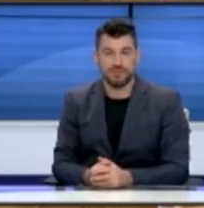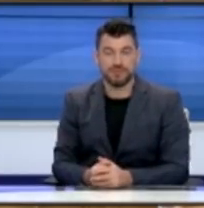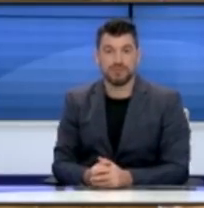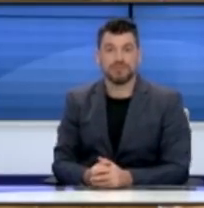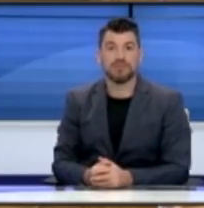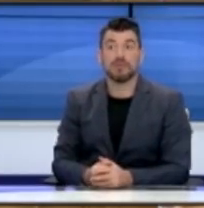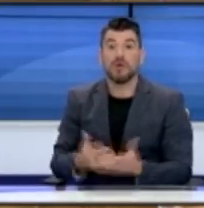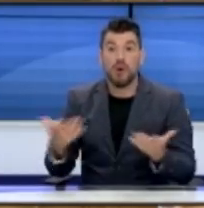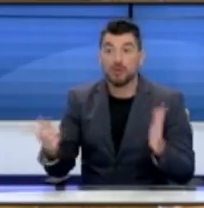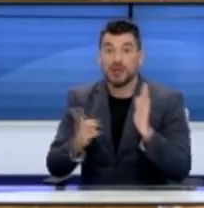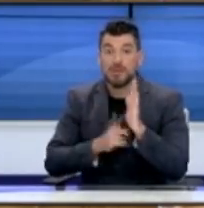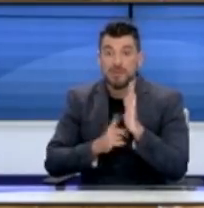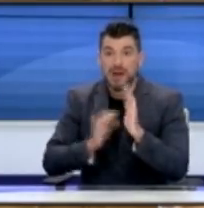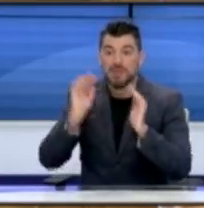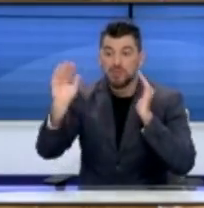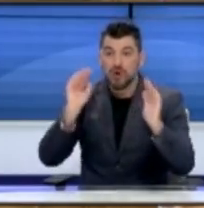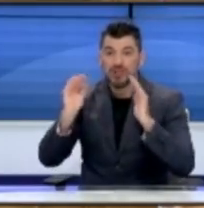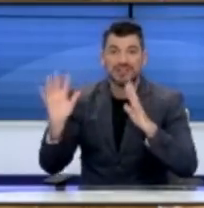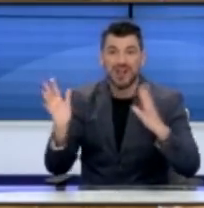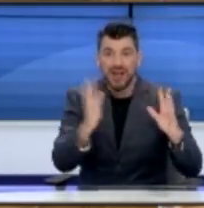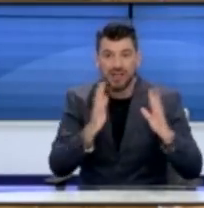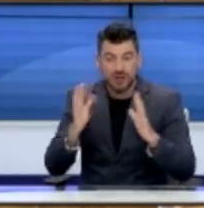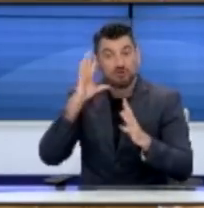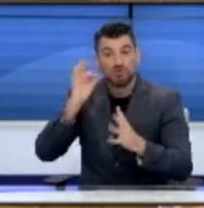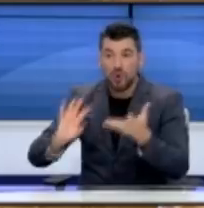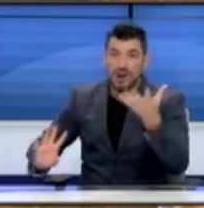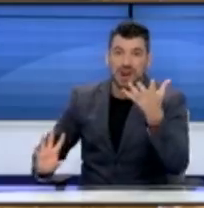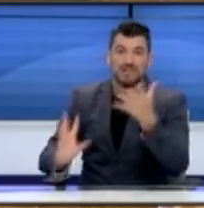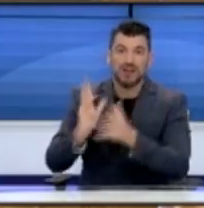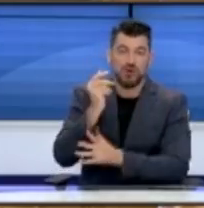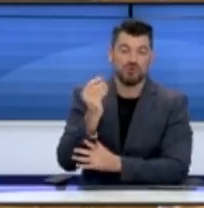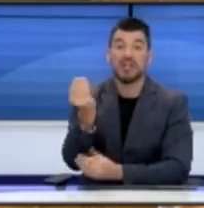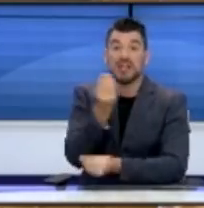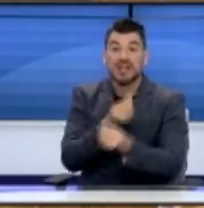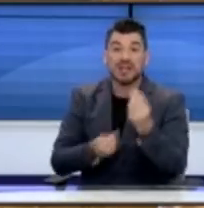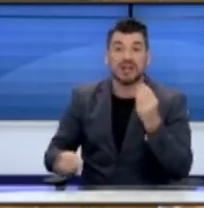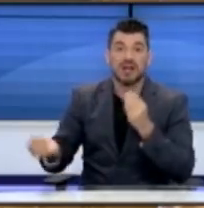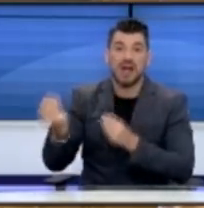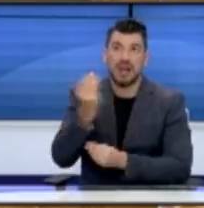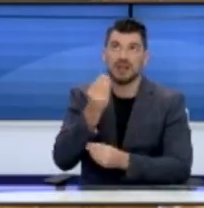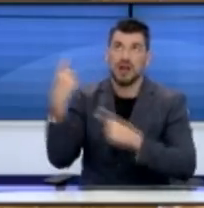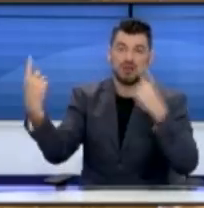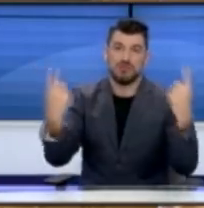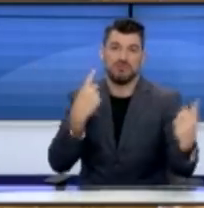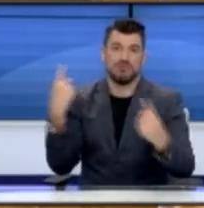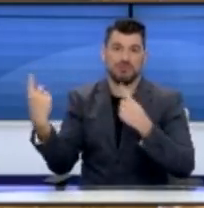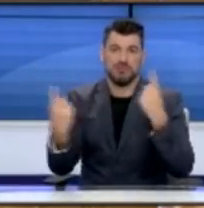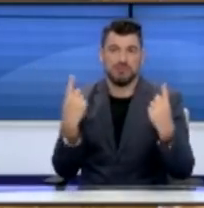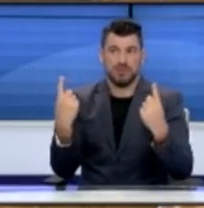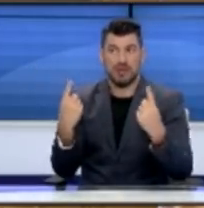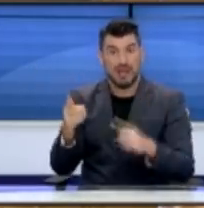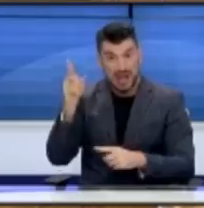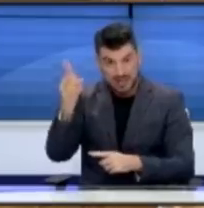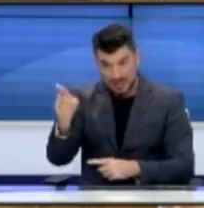την προστασία του, για να βελτιώσει ακόμα περισσότερο την προσφορά του αυτή. Πόσο υποκριτική είναι